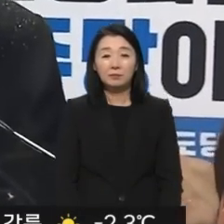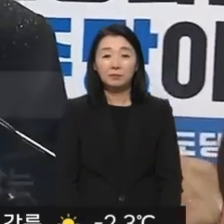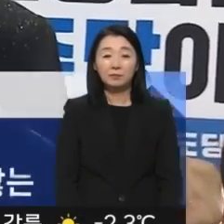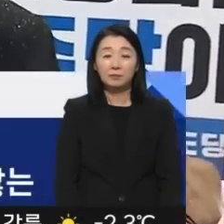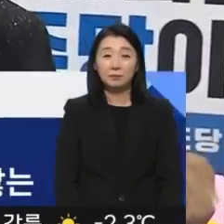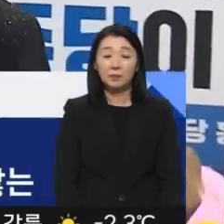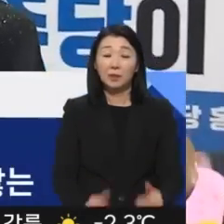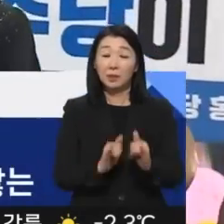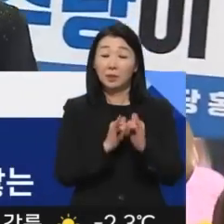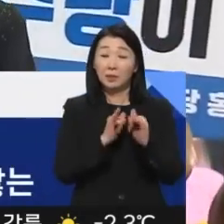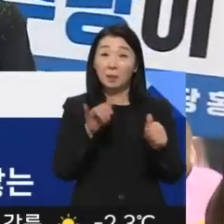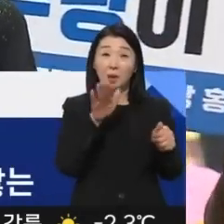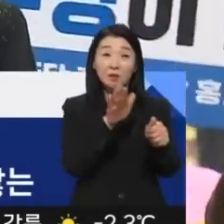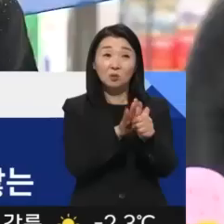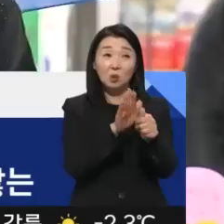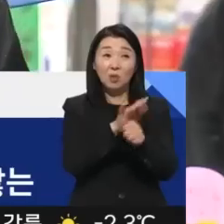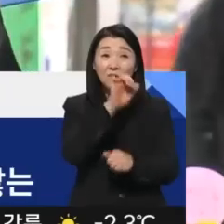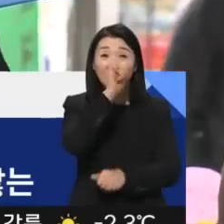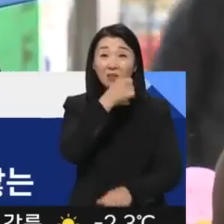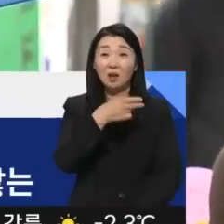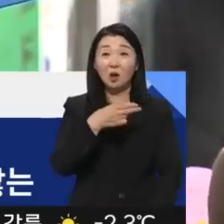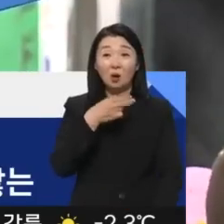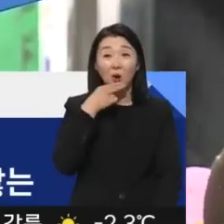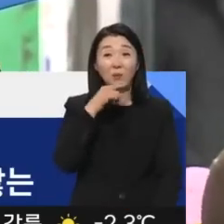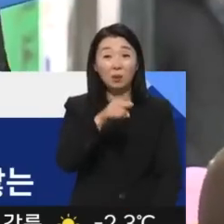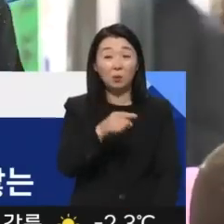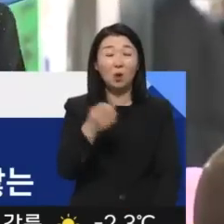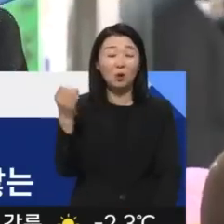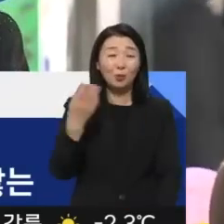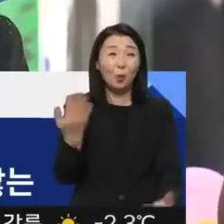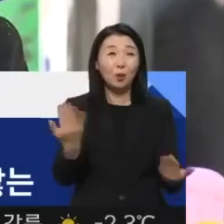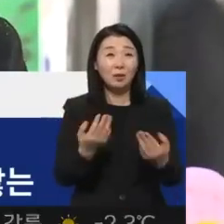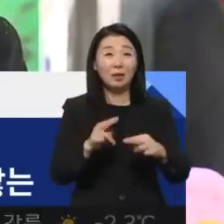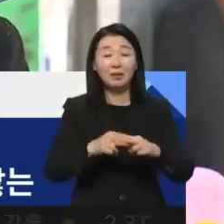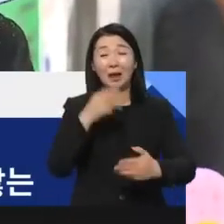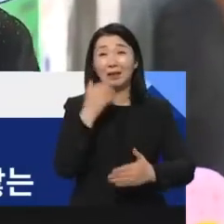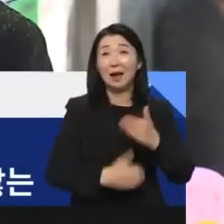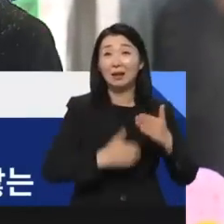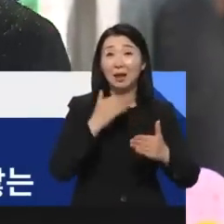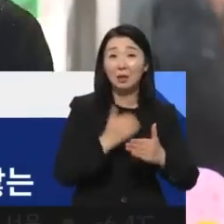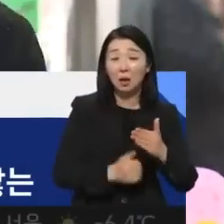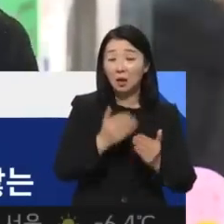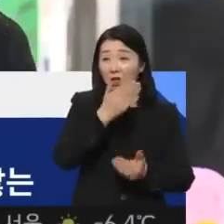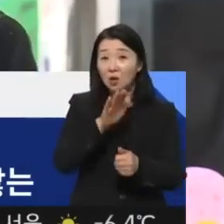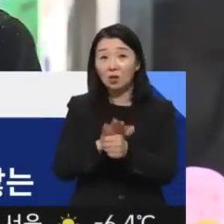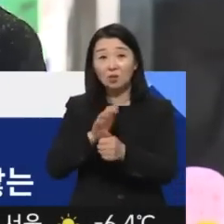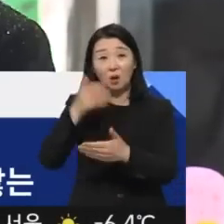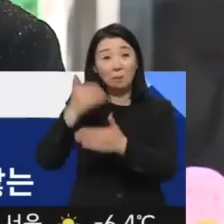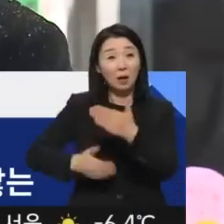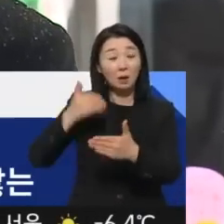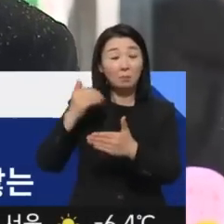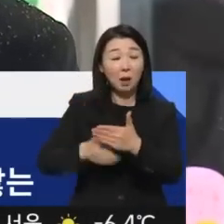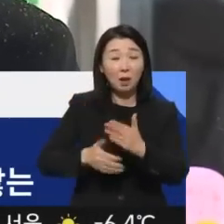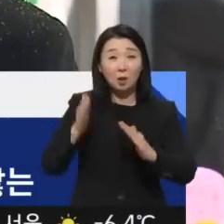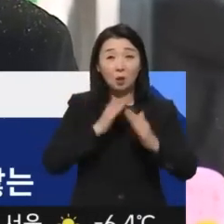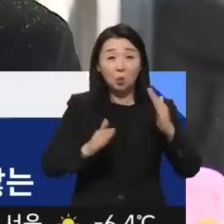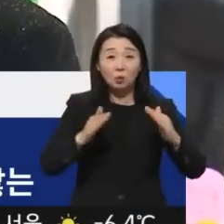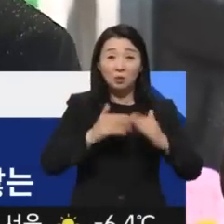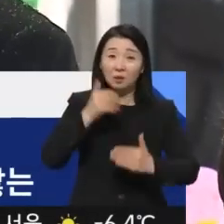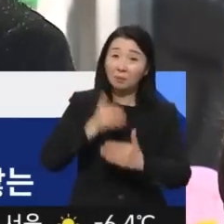서민을 지원할 예산은 없다고 노인 일자리 예산을 깎고 청년 지원 예산을 깎고 공공주택 예산을